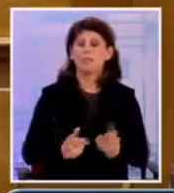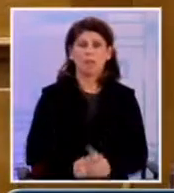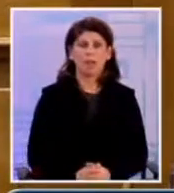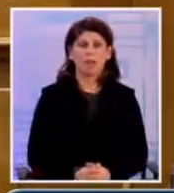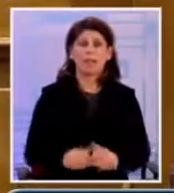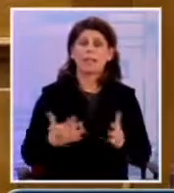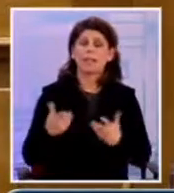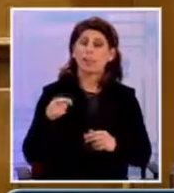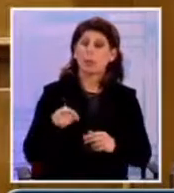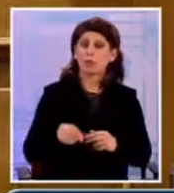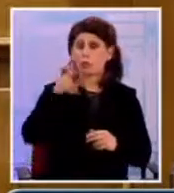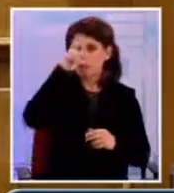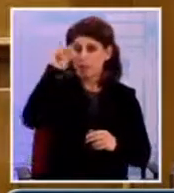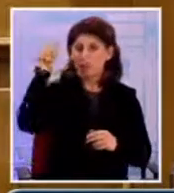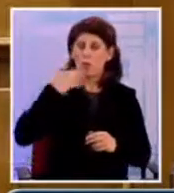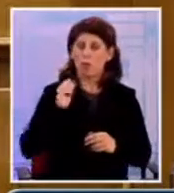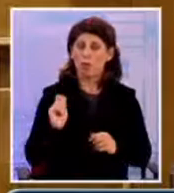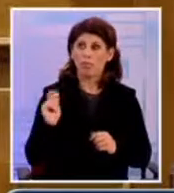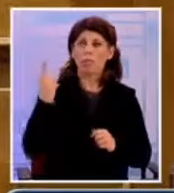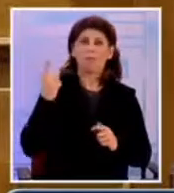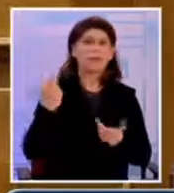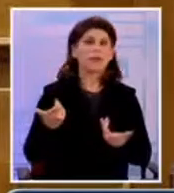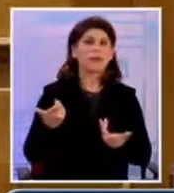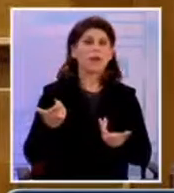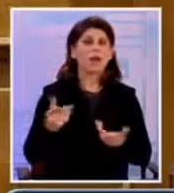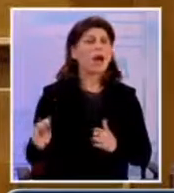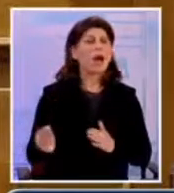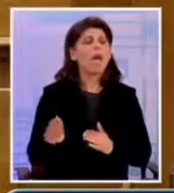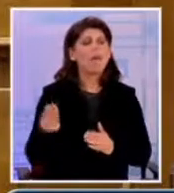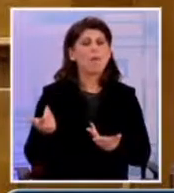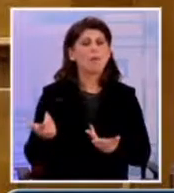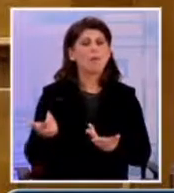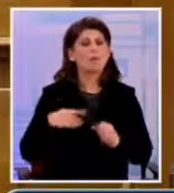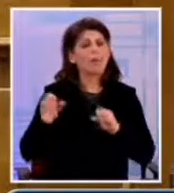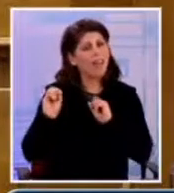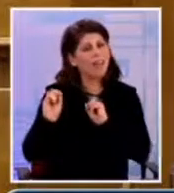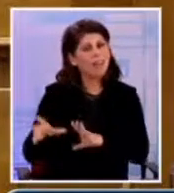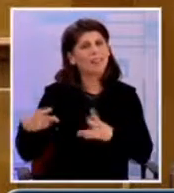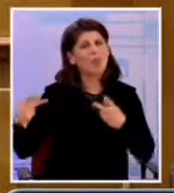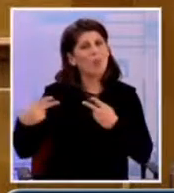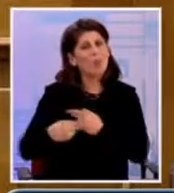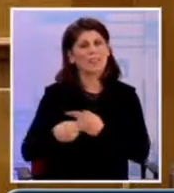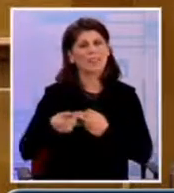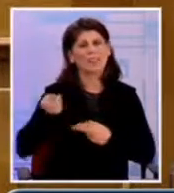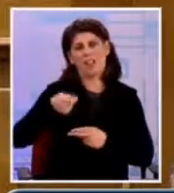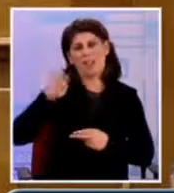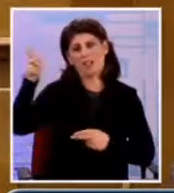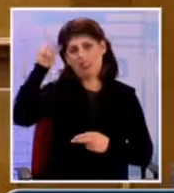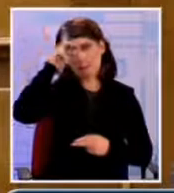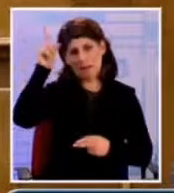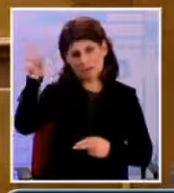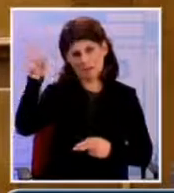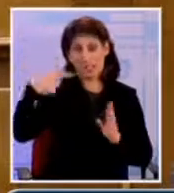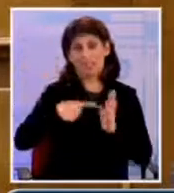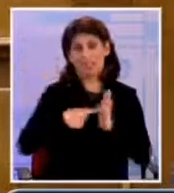Γιατί αυτό το γερμανικό θαύμα οφείλεται στο γεγονός το ότι χαρίστηκαν, κουρεύτηκαν τα χρέη της Γερμανίας